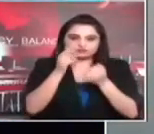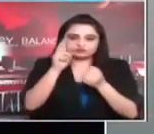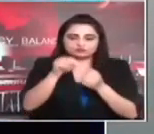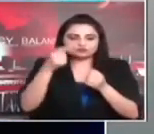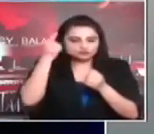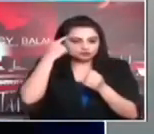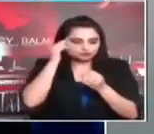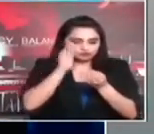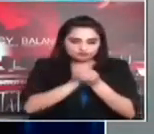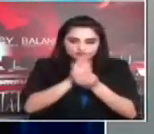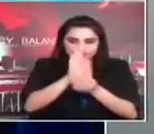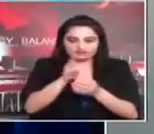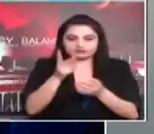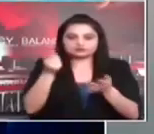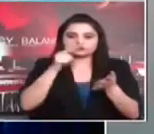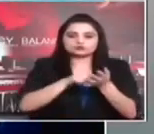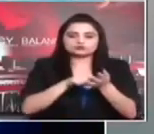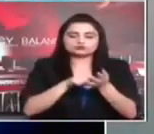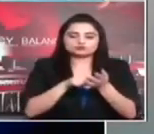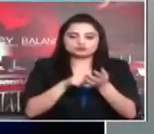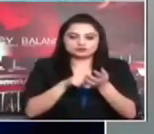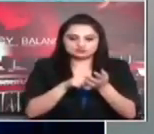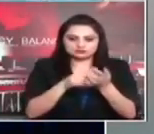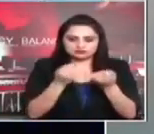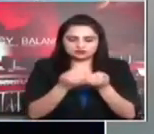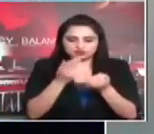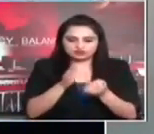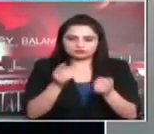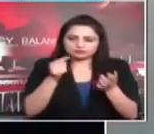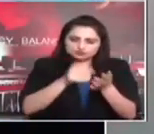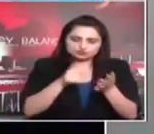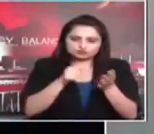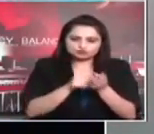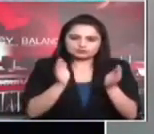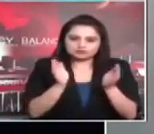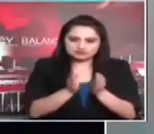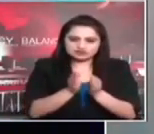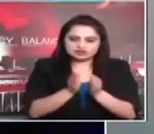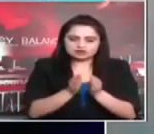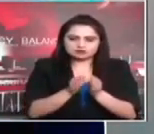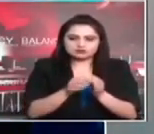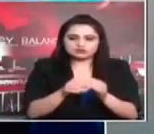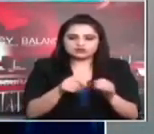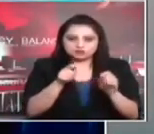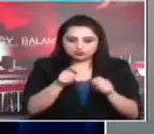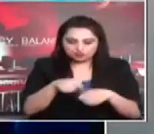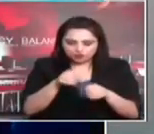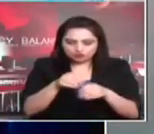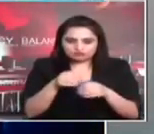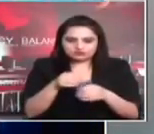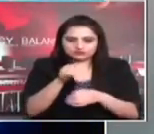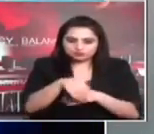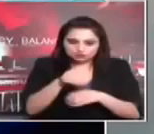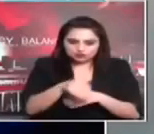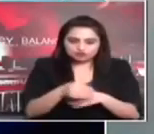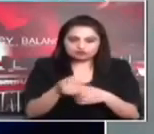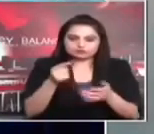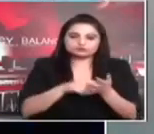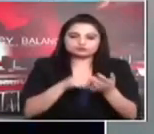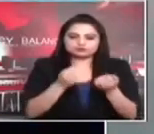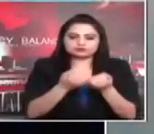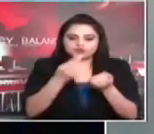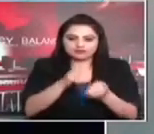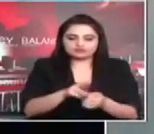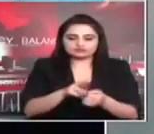लिएर यसको सुरुवातको दिनमा चाहिँ हामीले सानो कुटो कोदालोबाट सुरुवात गऱ्यौँ। त्यो जुन पुग्ने बेलामा चाहिँ